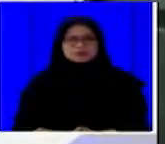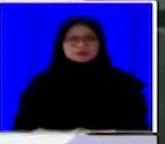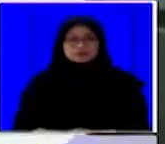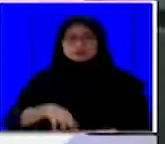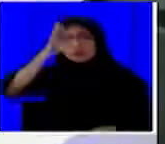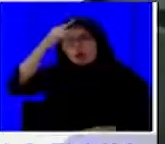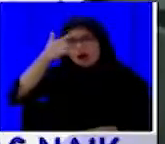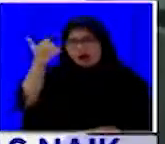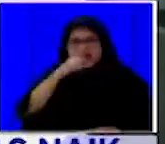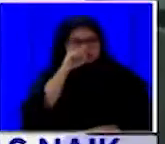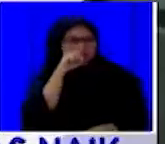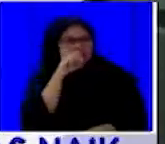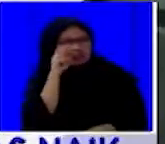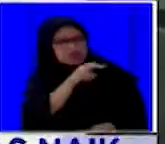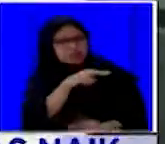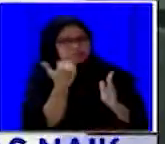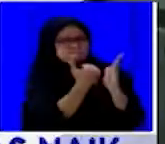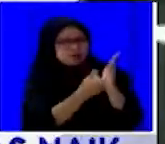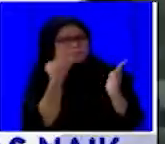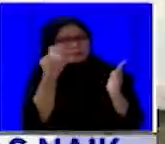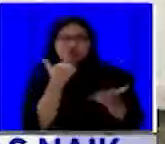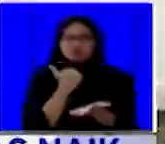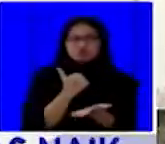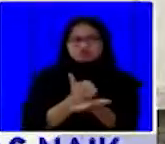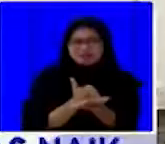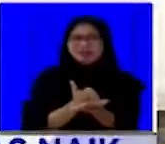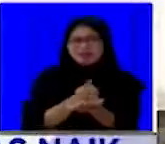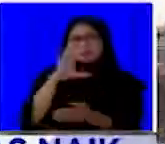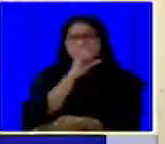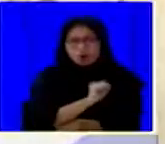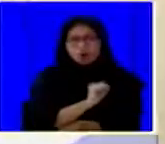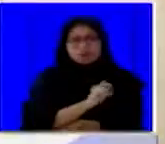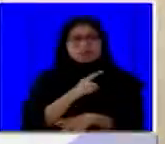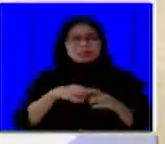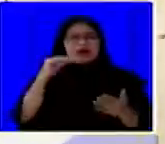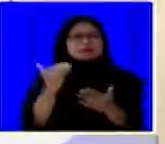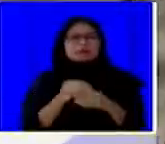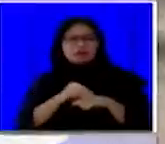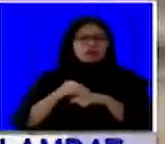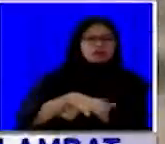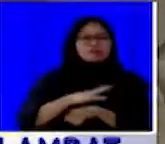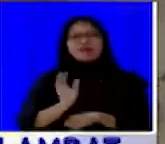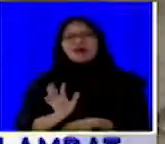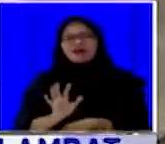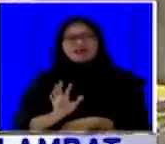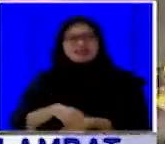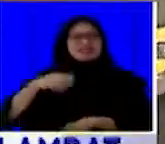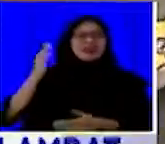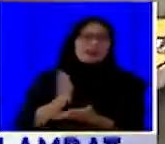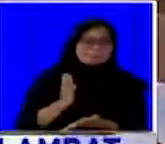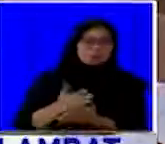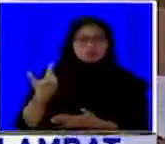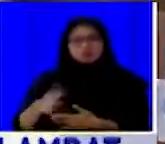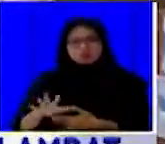kebijakan pemerintah itu memang sejak awal sudah diprediksi tidak akan efektif karena sudah terlambat dilakukan. Epidemiolog Diki